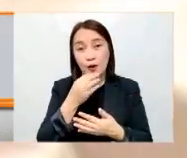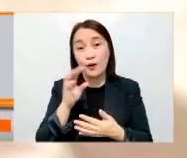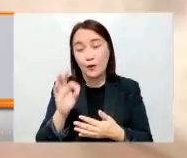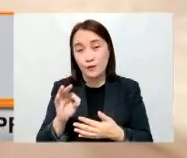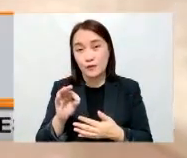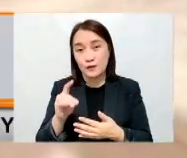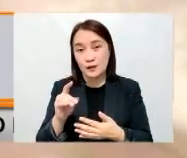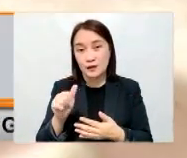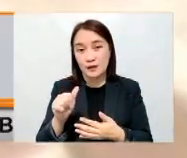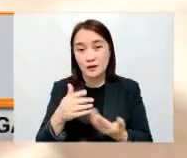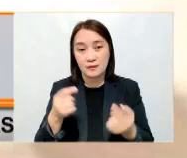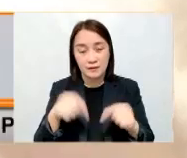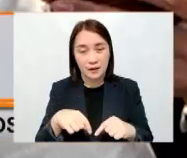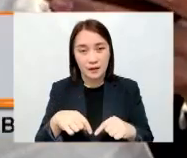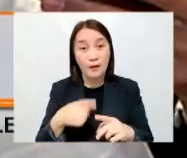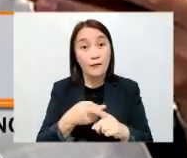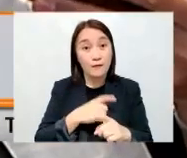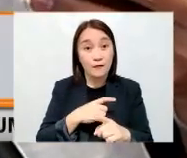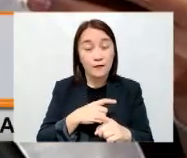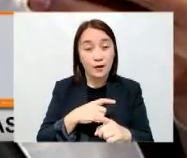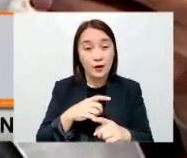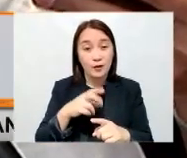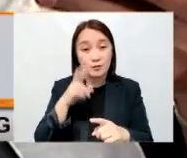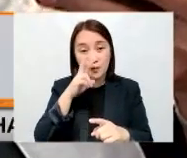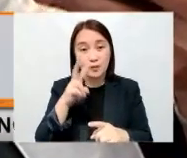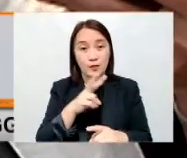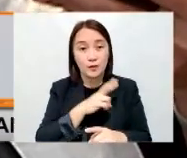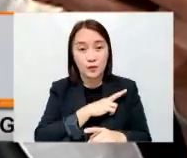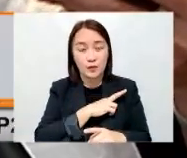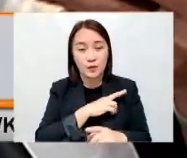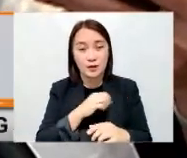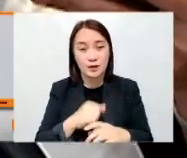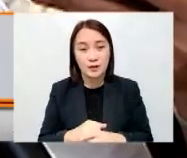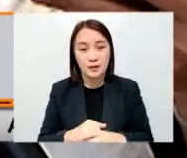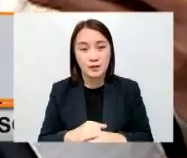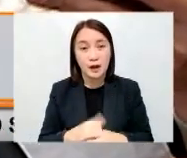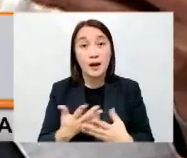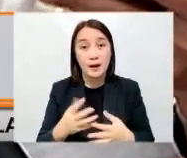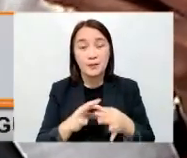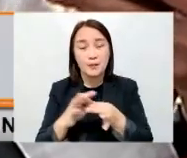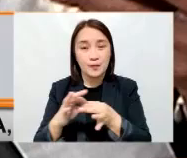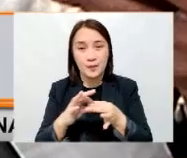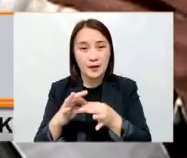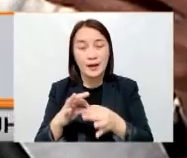bakuna mula Vietnam. We're working closely naman with FDA para maayos ito